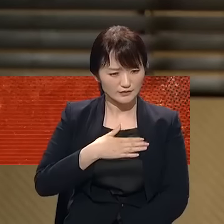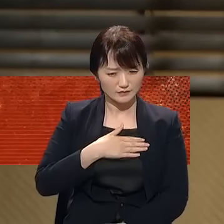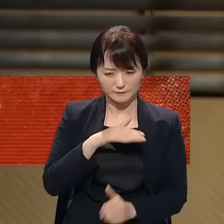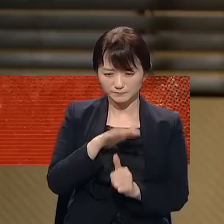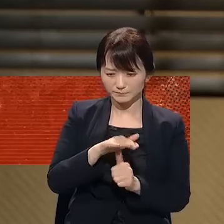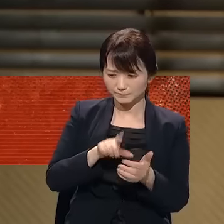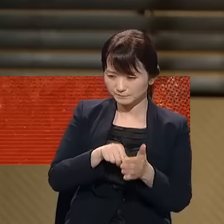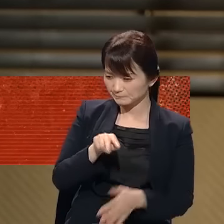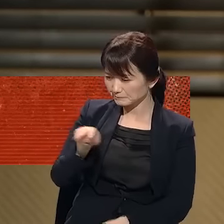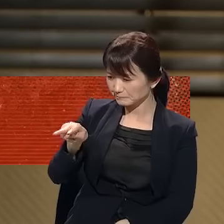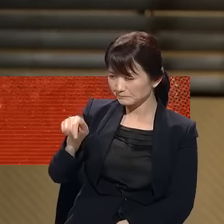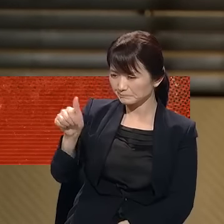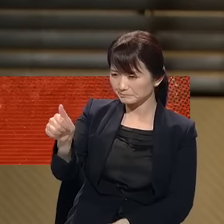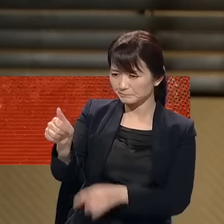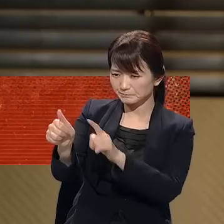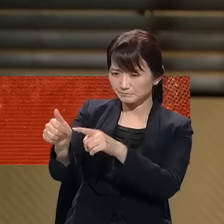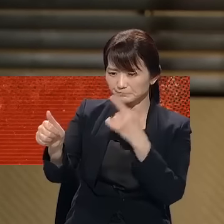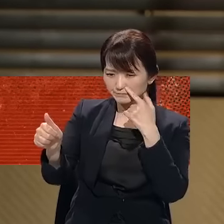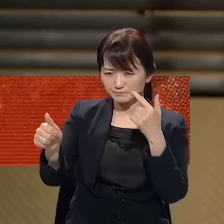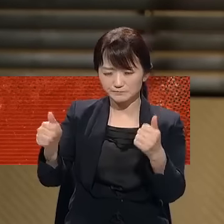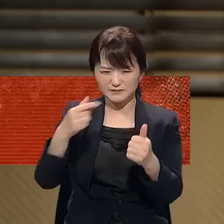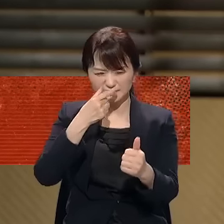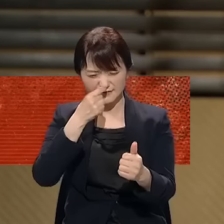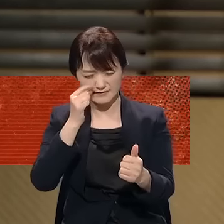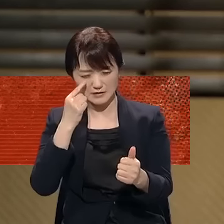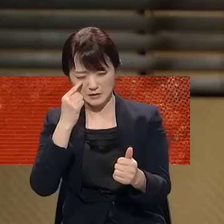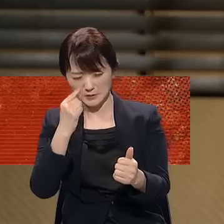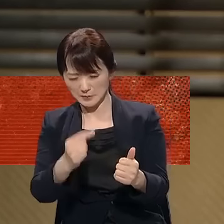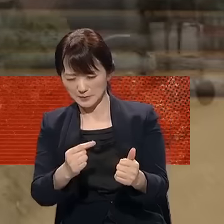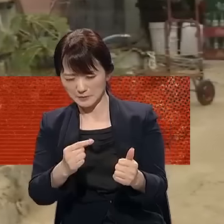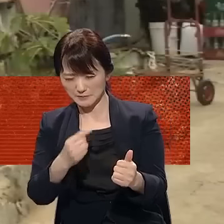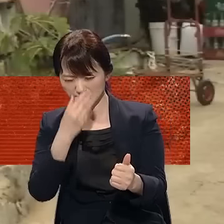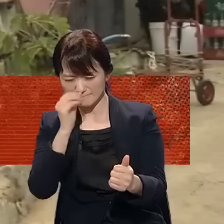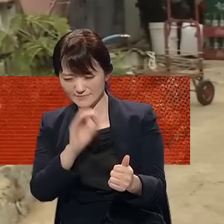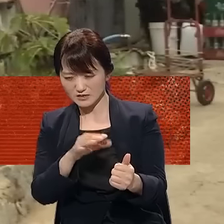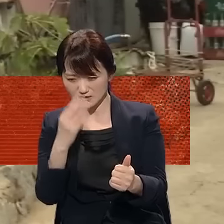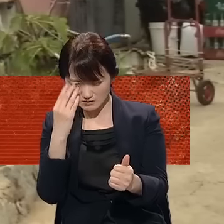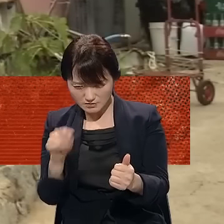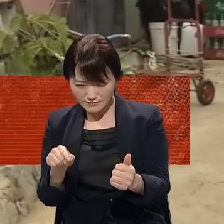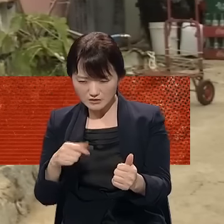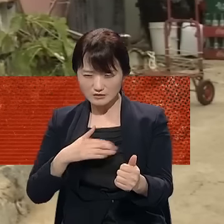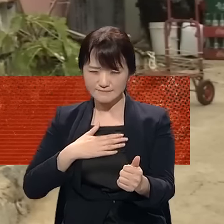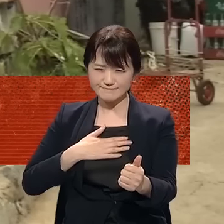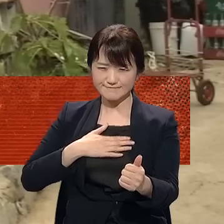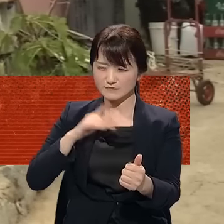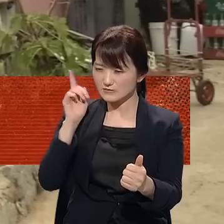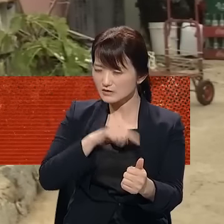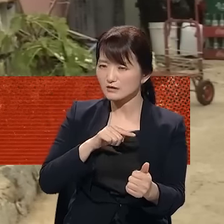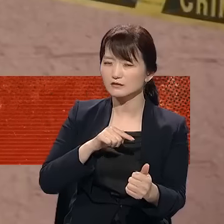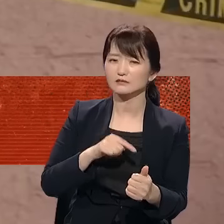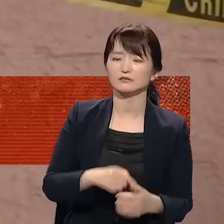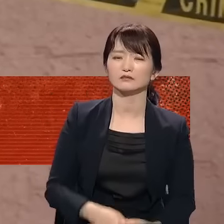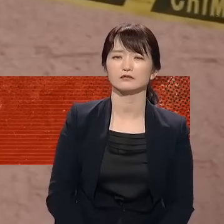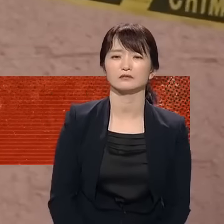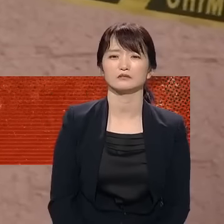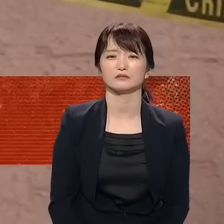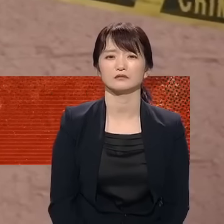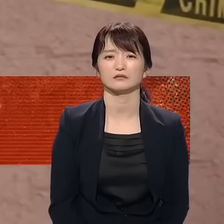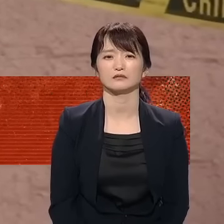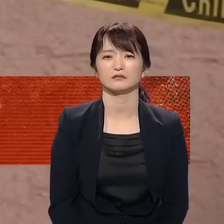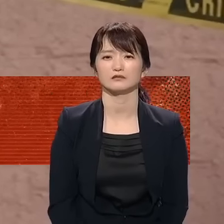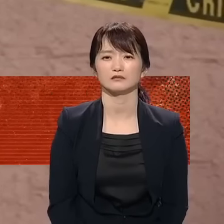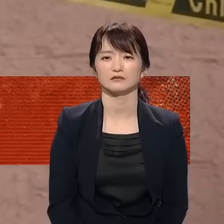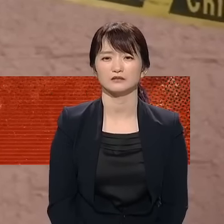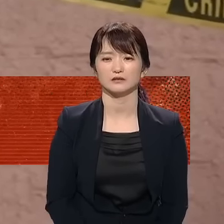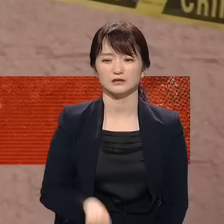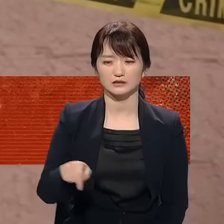보니까이 여총 계장이 자기 아버지한테 막 하대도 하고 무시하고 이런 걸 보고해서 가뜩이나이 감정이 좋지 않았던 그런 상황이었거든요 근데 여기에 이제